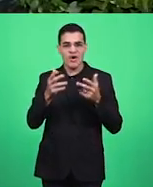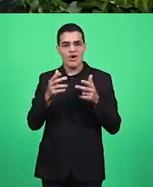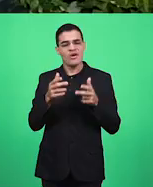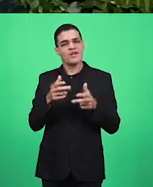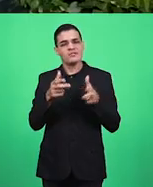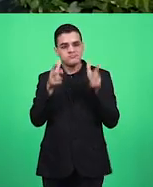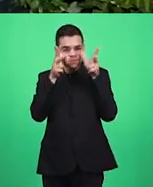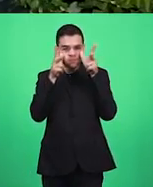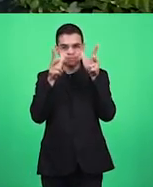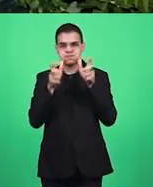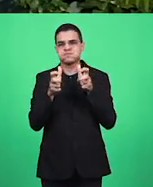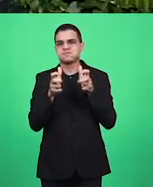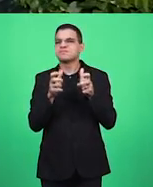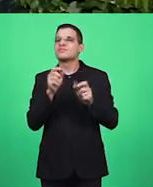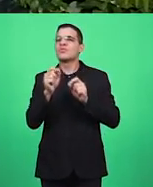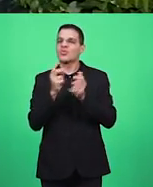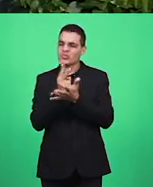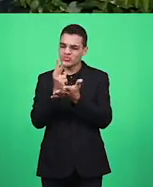ты...